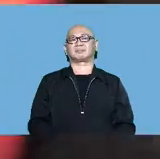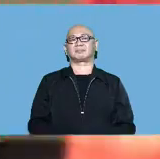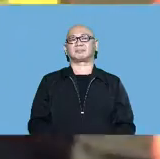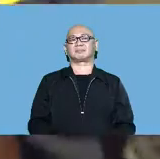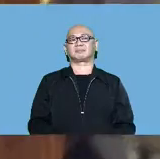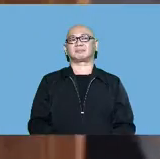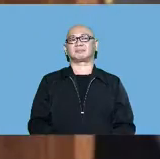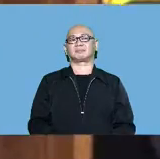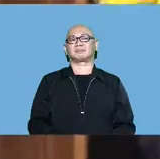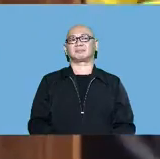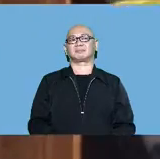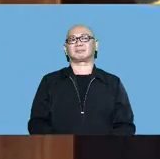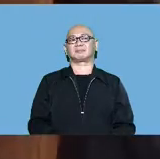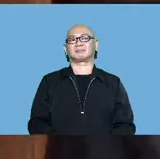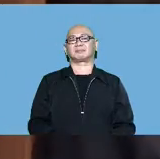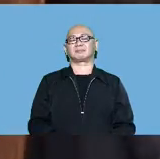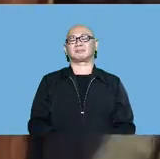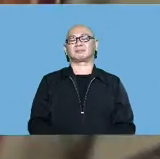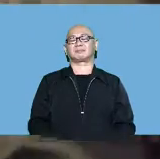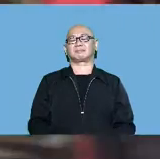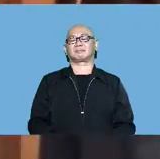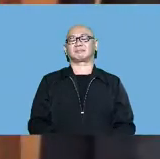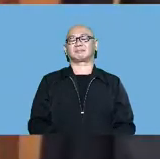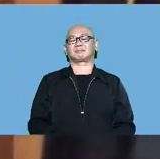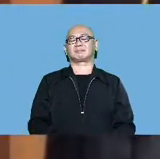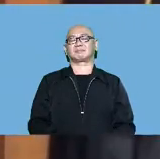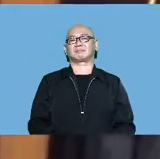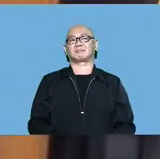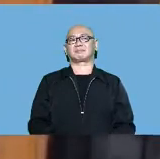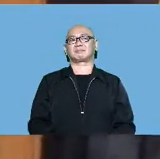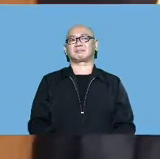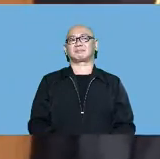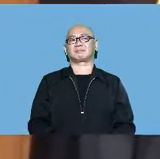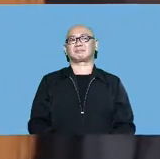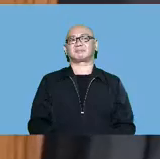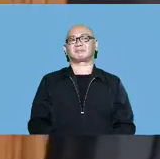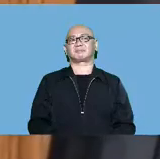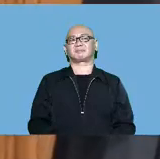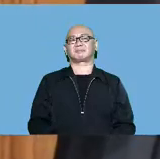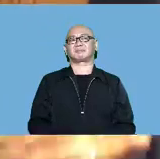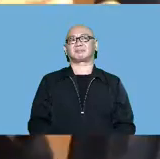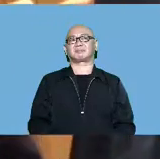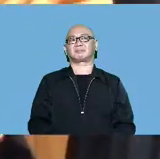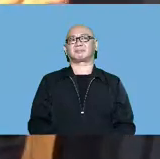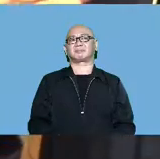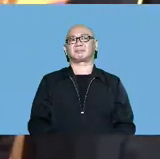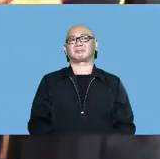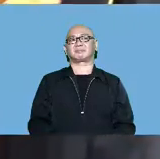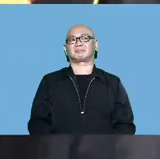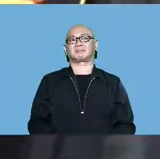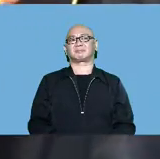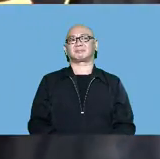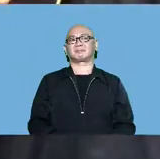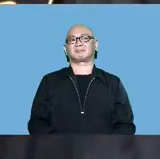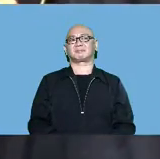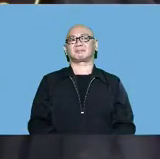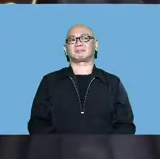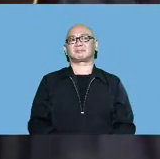Yang berikutnya kepada Profesor Dr. Margareta Rahayuningsih SSI MSI.